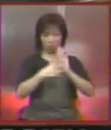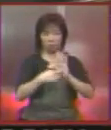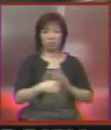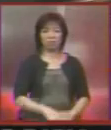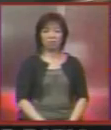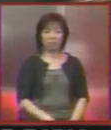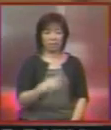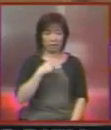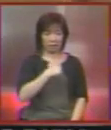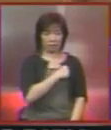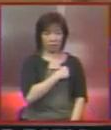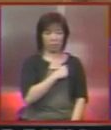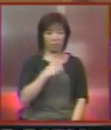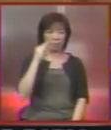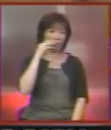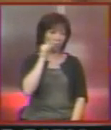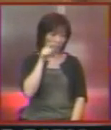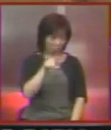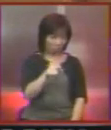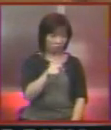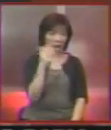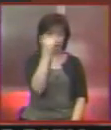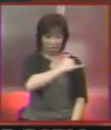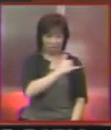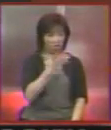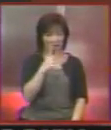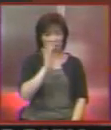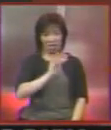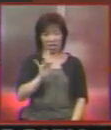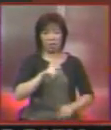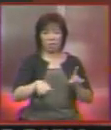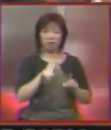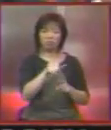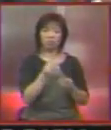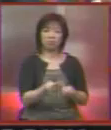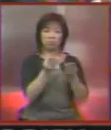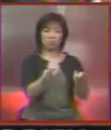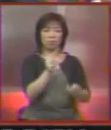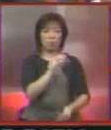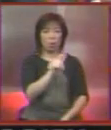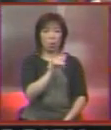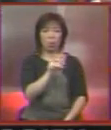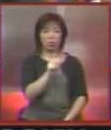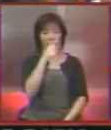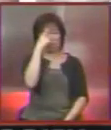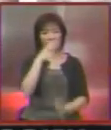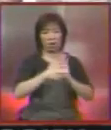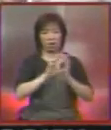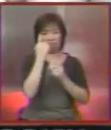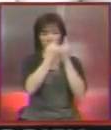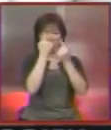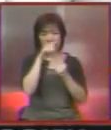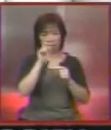Absent man, umiksena pa rin sa impeachment court si Senador Miriam Santiago. Naghain siya ng motion for reconsideration sa desisyon ng impeachment court na